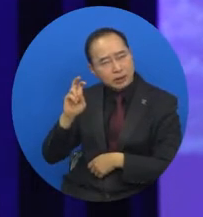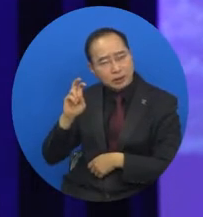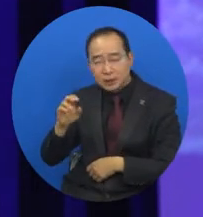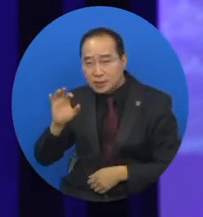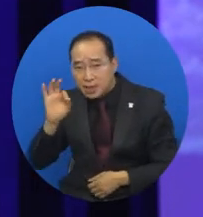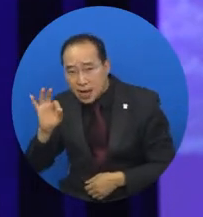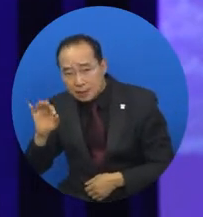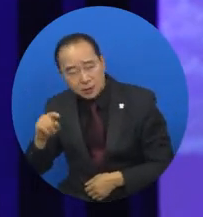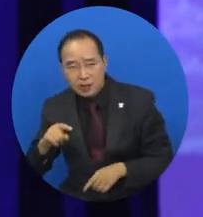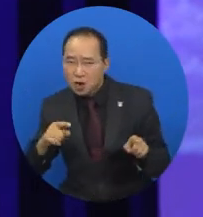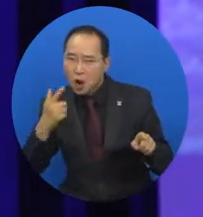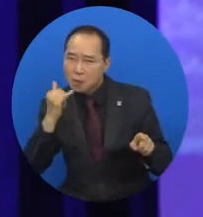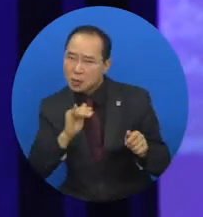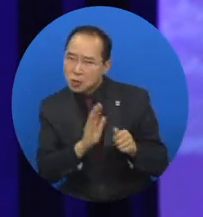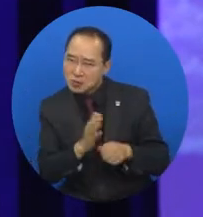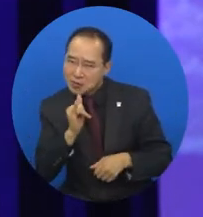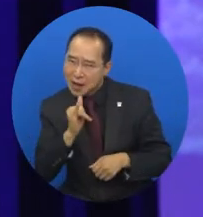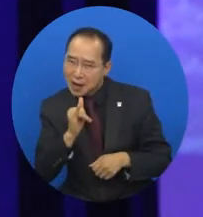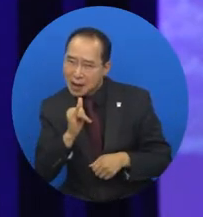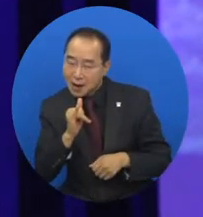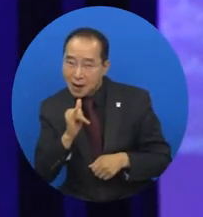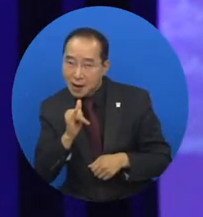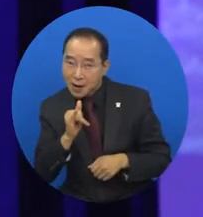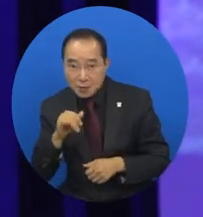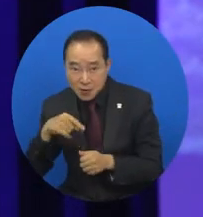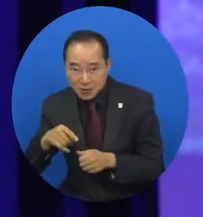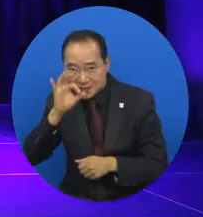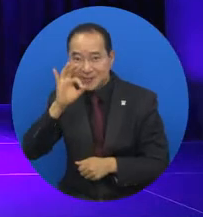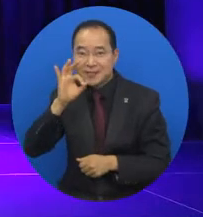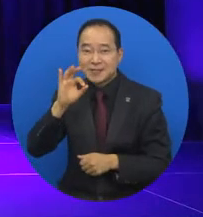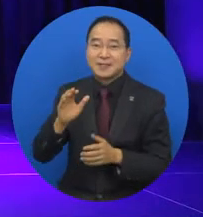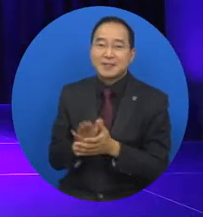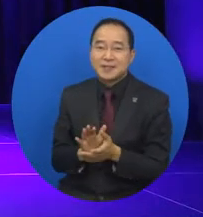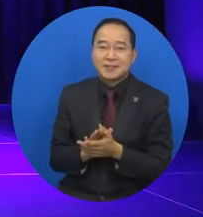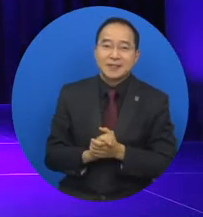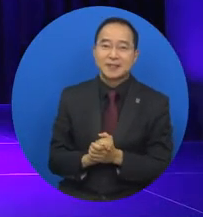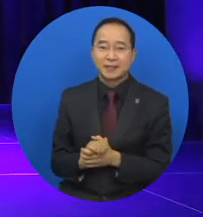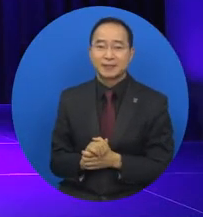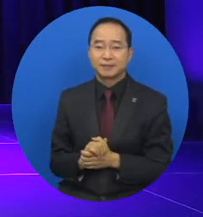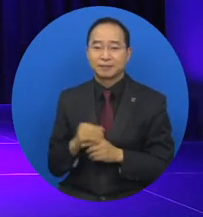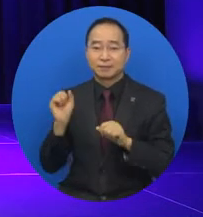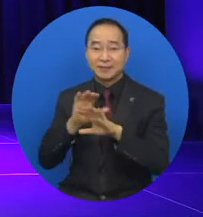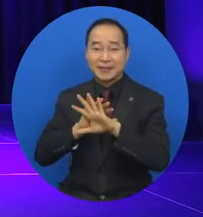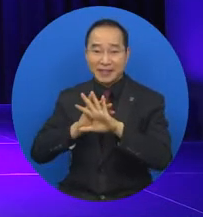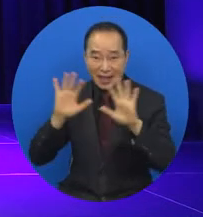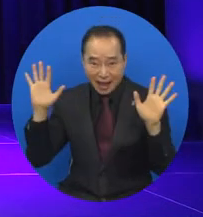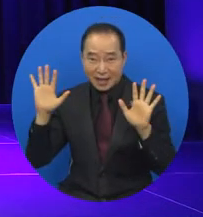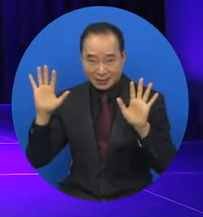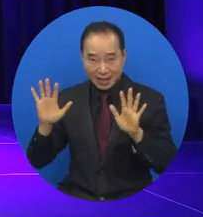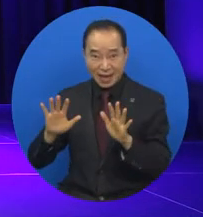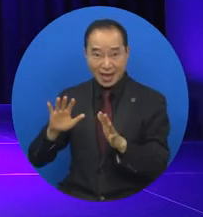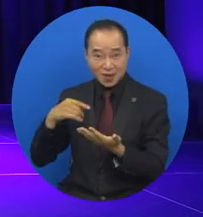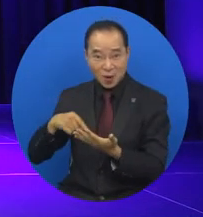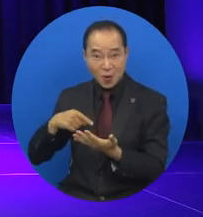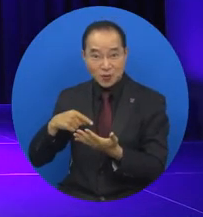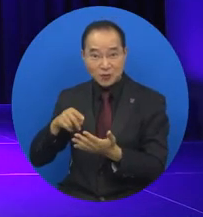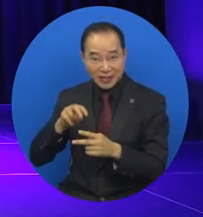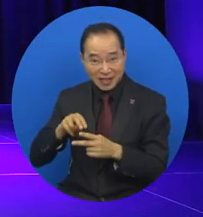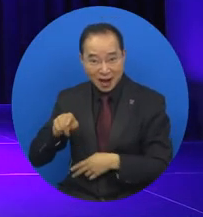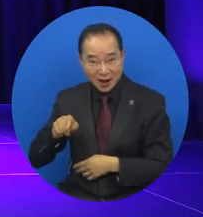도움을 모친께 드릴 수 있을까 해서 수락을 했고, 데이케어 센터를 제가 자진해서